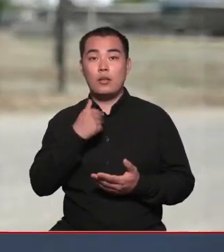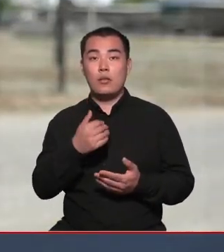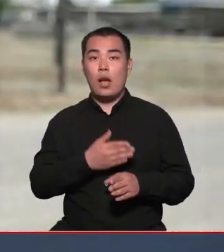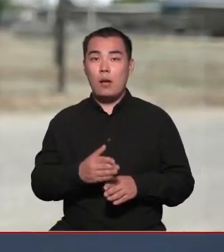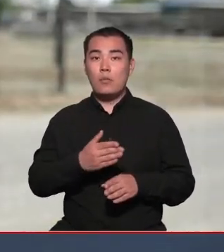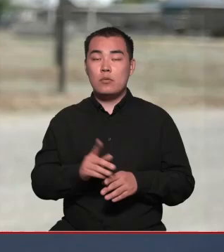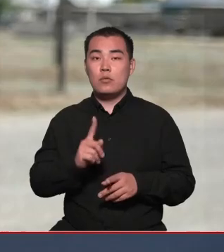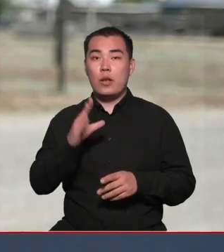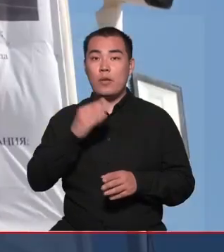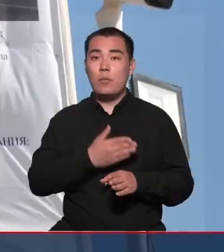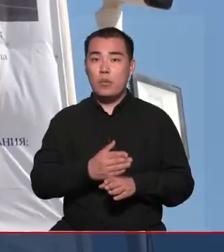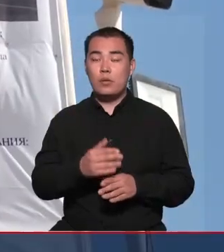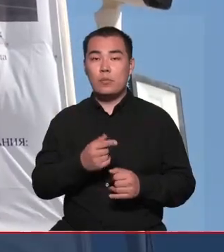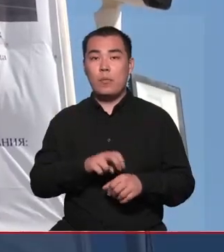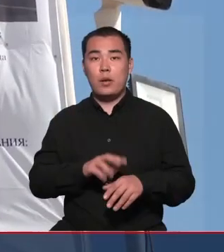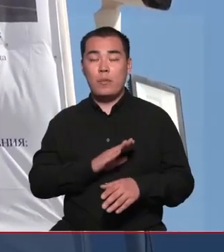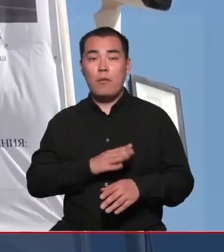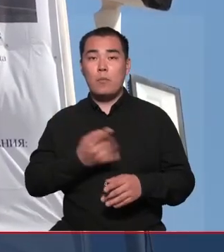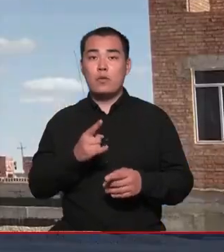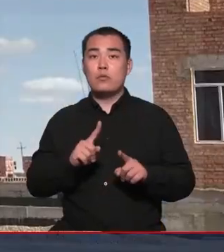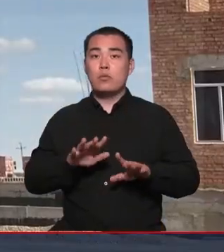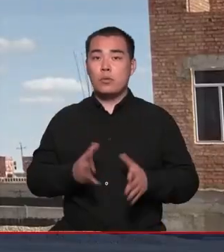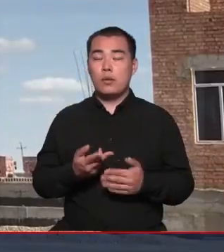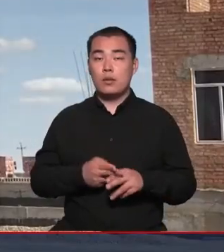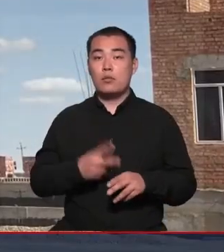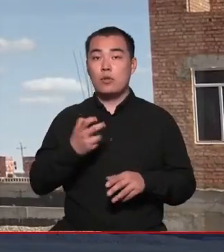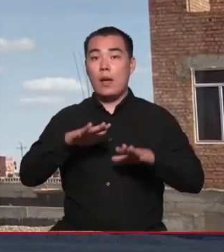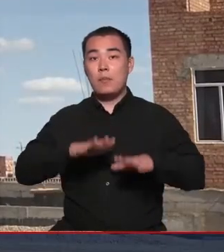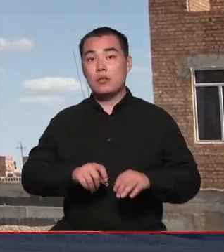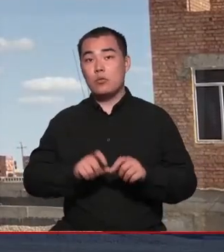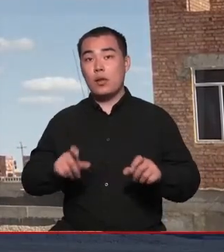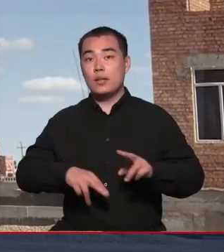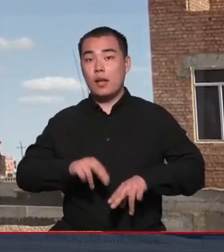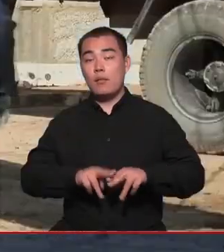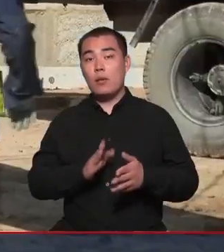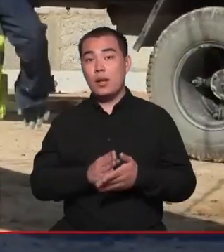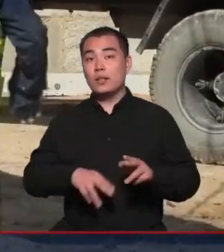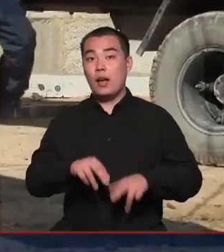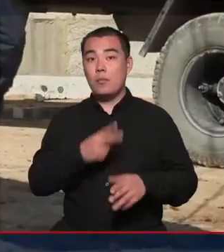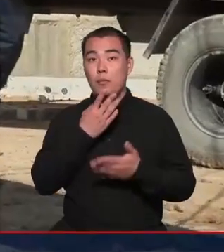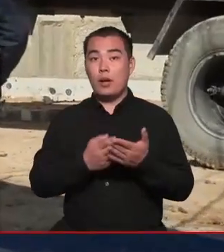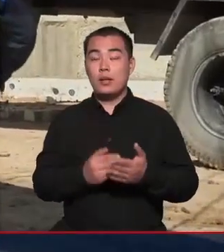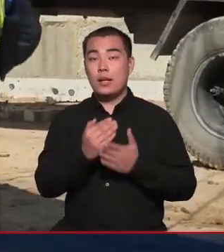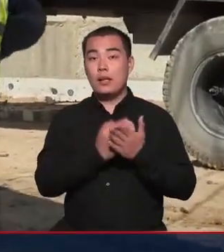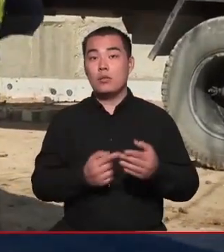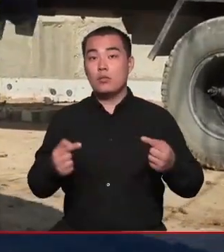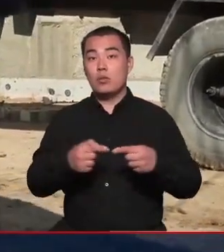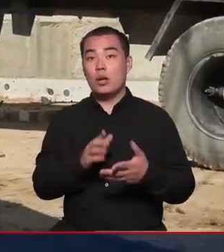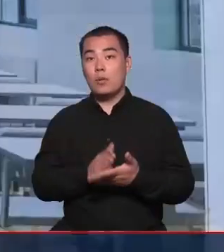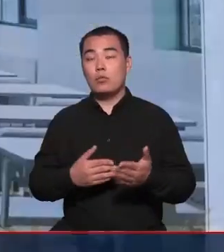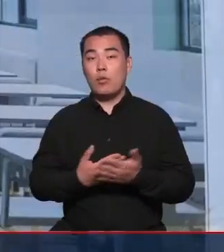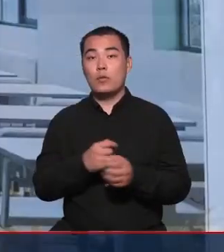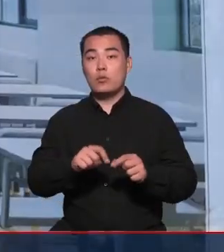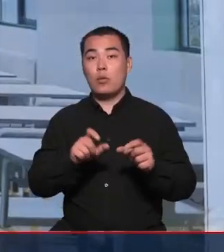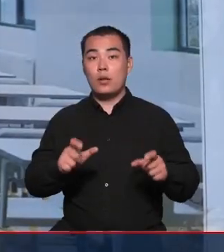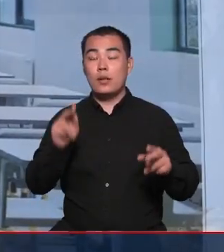уже қорқасың, бала не оқып қалды деп. Ықшам ауданда 300 орындық мектеп салу былтыр басталған. Құрылыс жұмыстары кестеге сай жүргізіліп жатыр. Жаңа мектеп